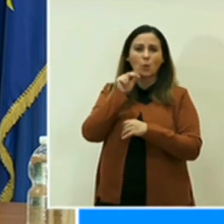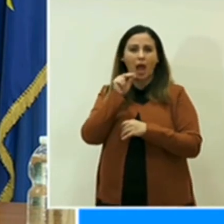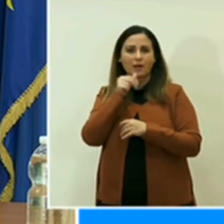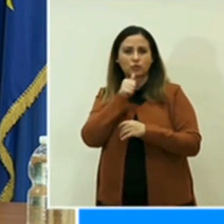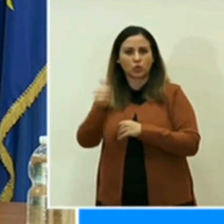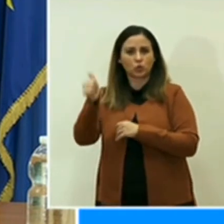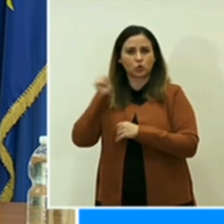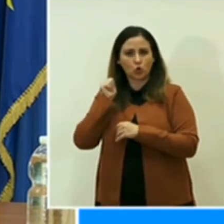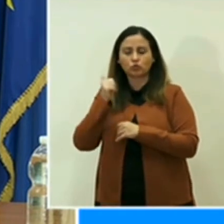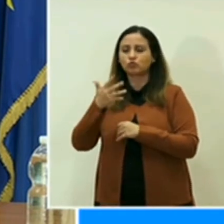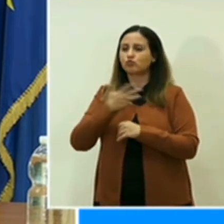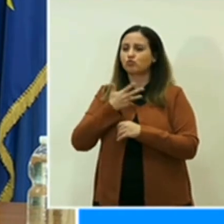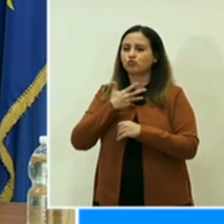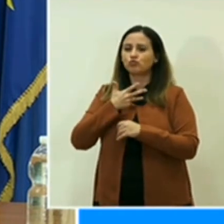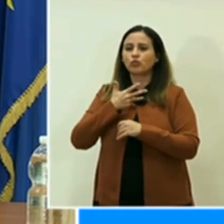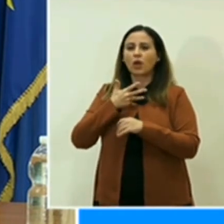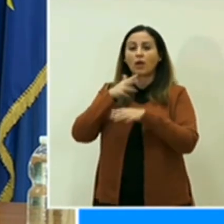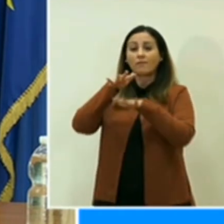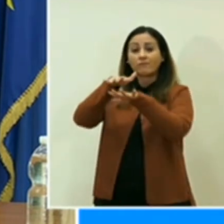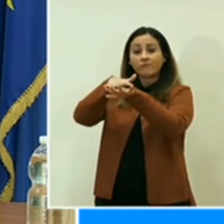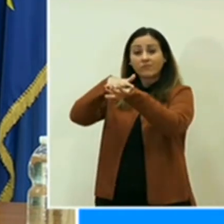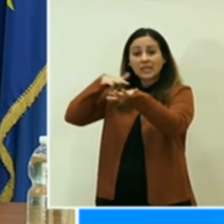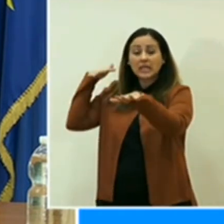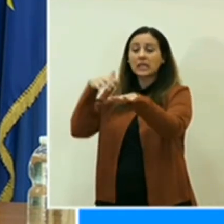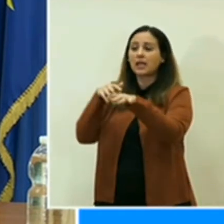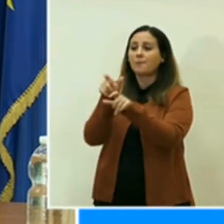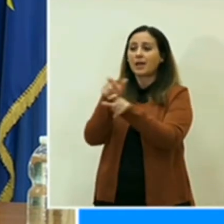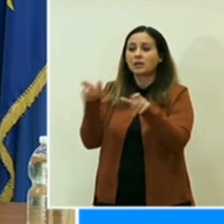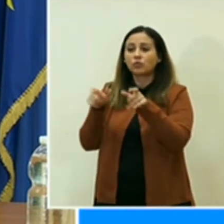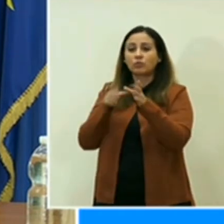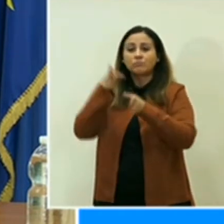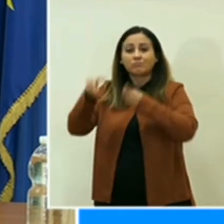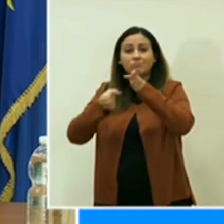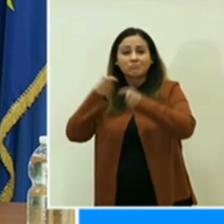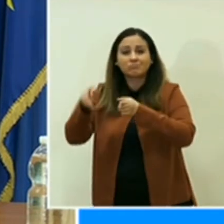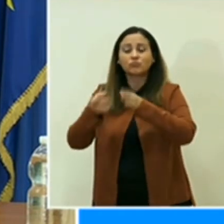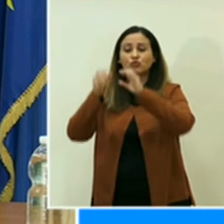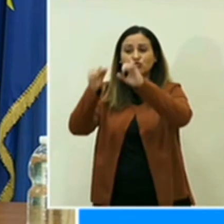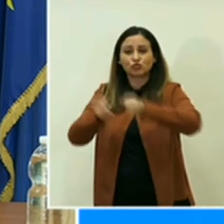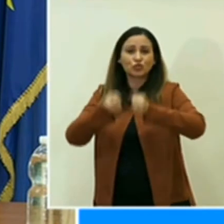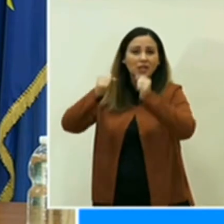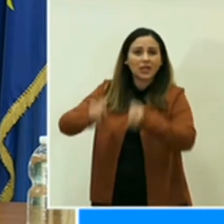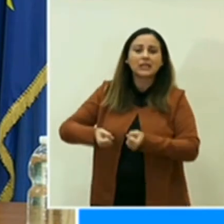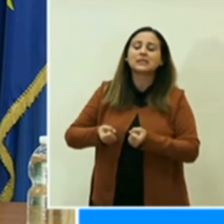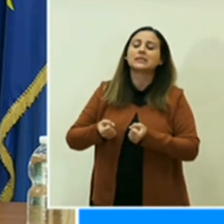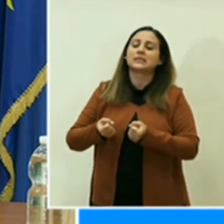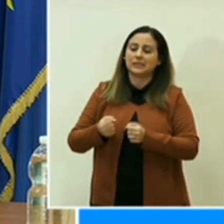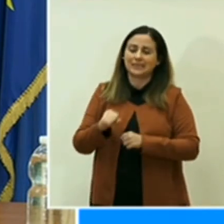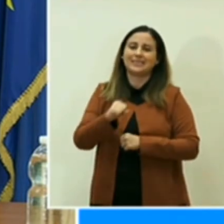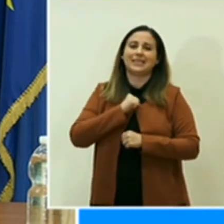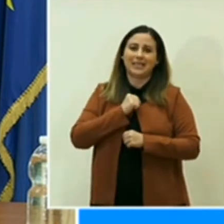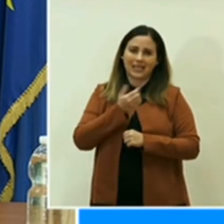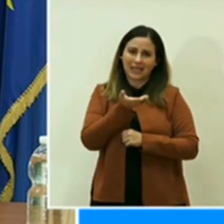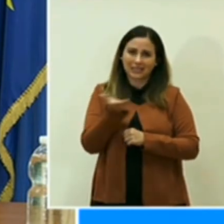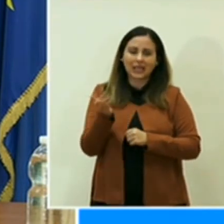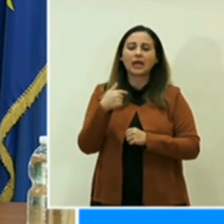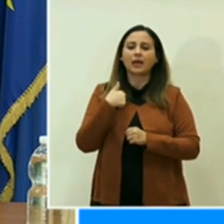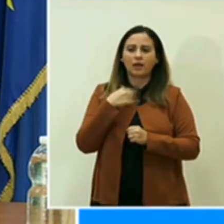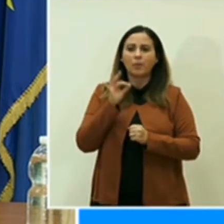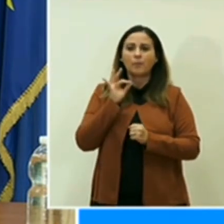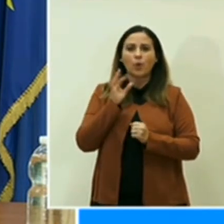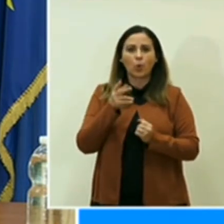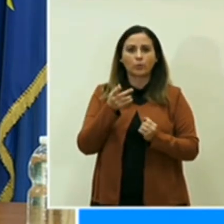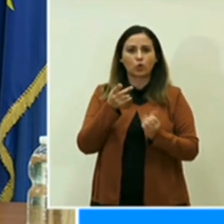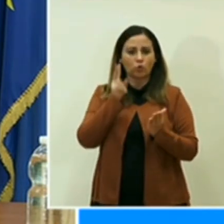molte file sui ski lift e di fatto. Credetemi, io che leggo i bollettini interni, anche quelli un